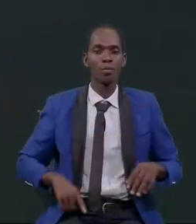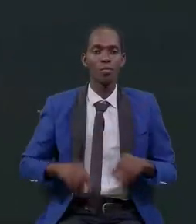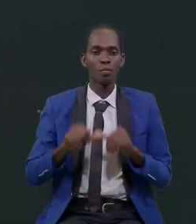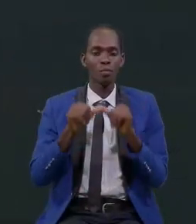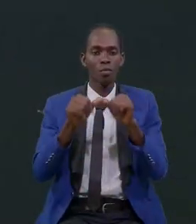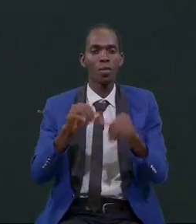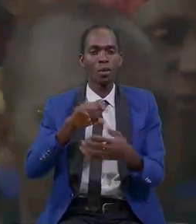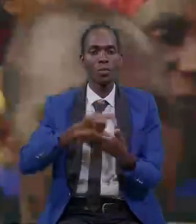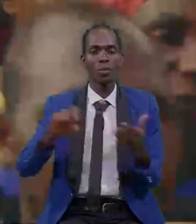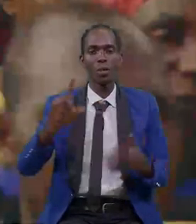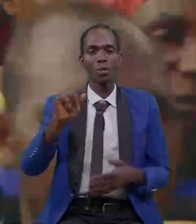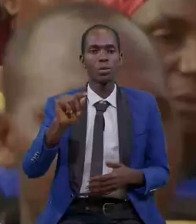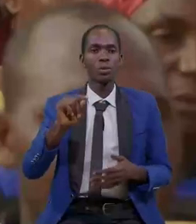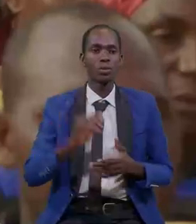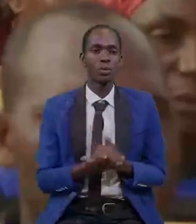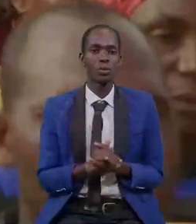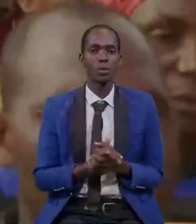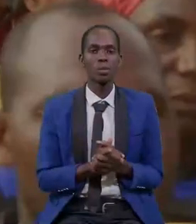Verset